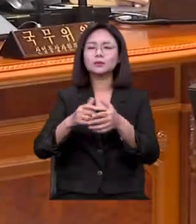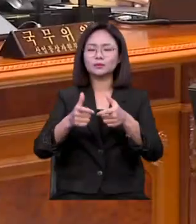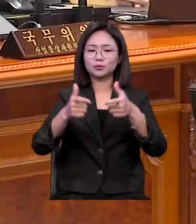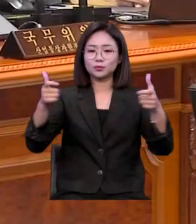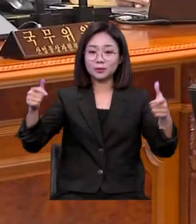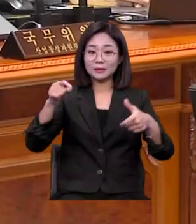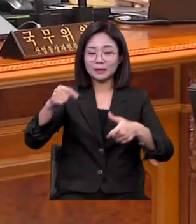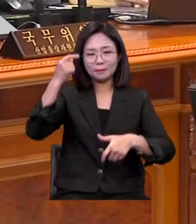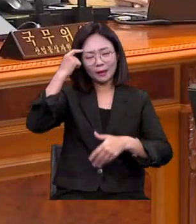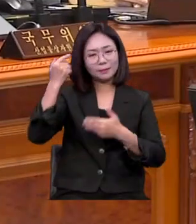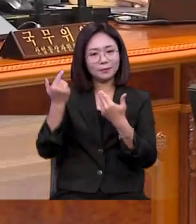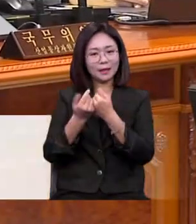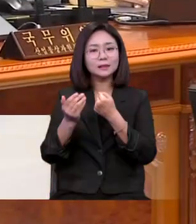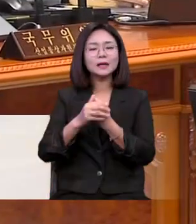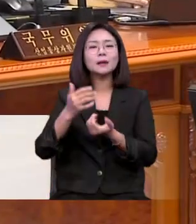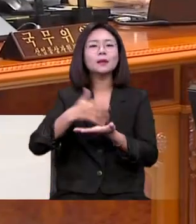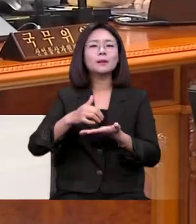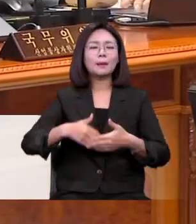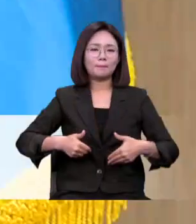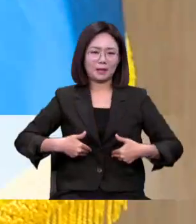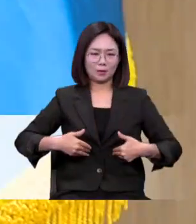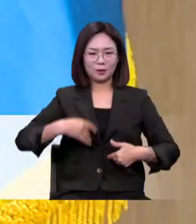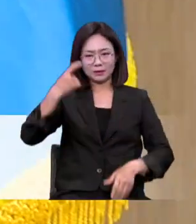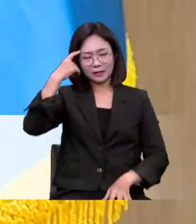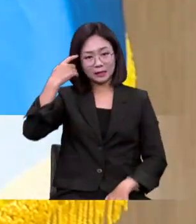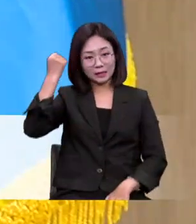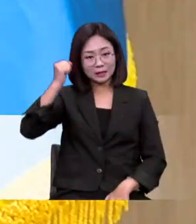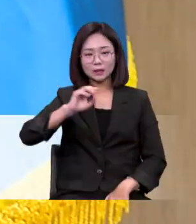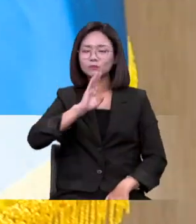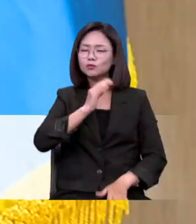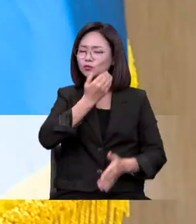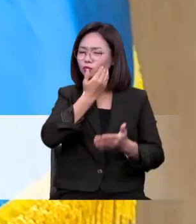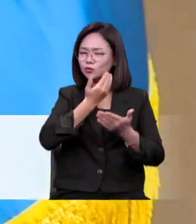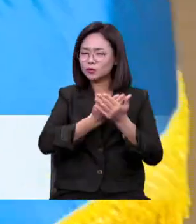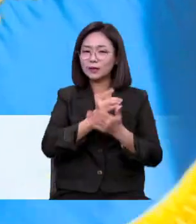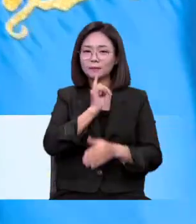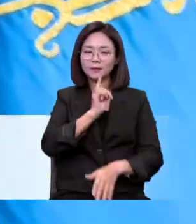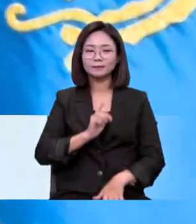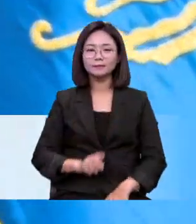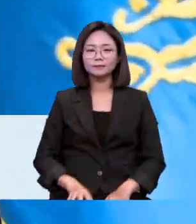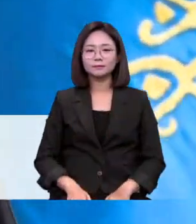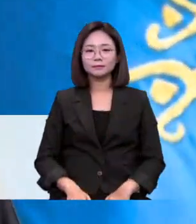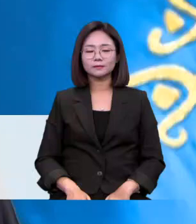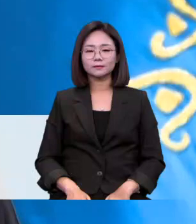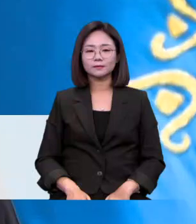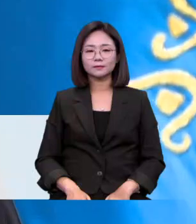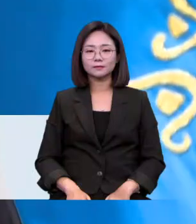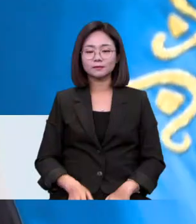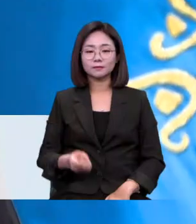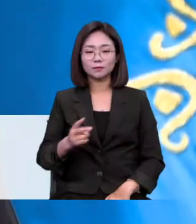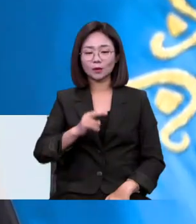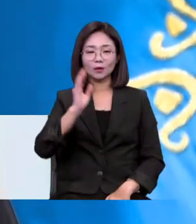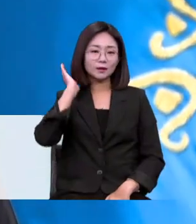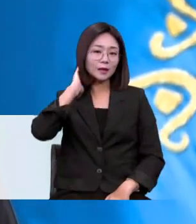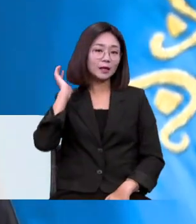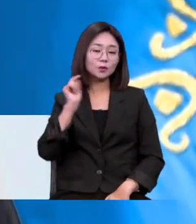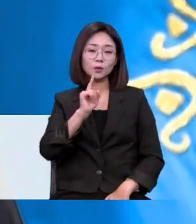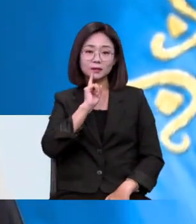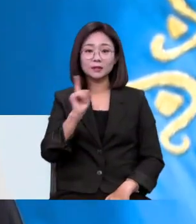전과 달리 증원의 필요성을 앞세워 사안을 정면 돌파하겠다는 의지입니다 대통령실은